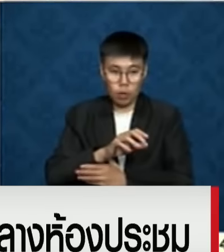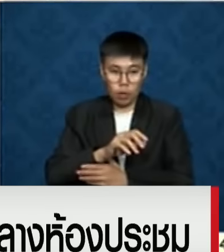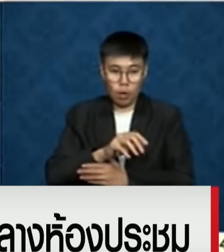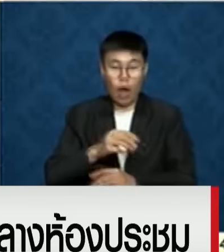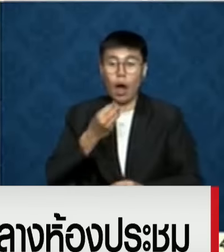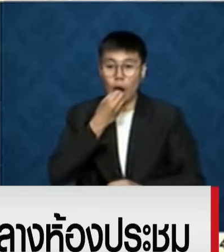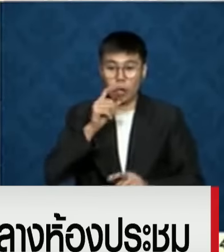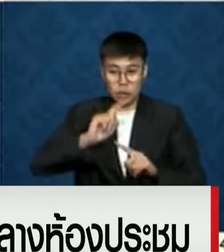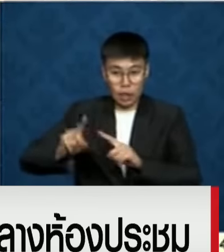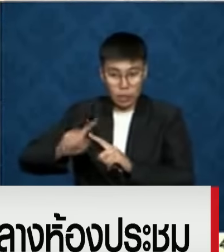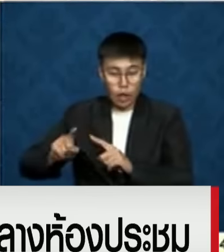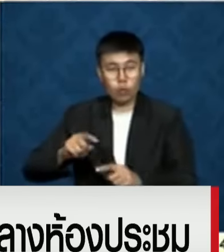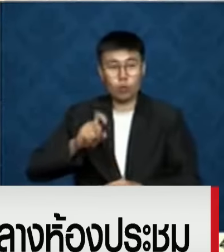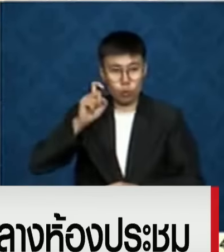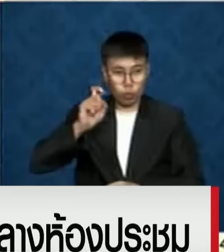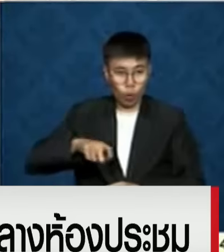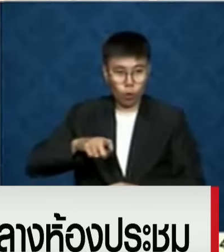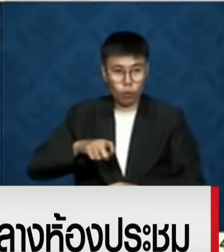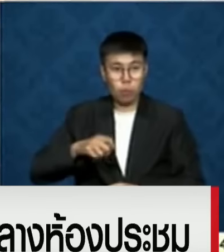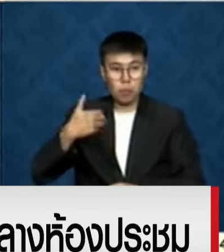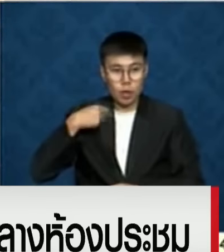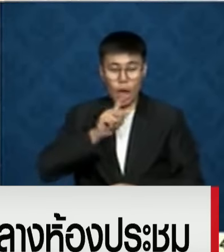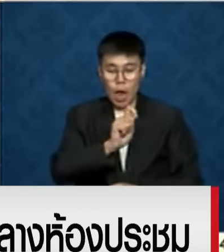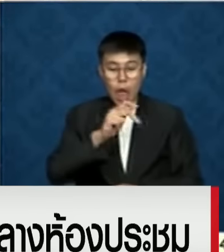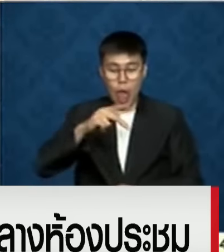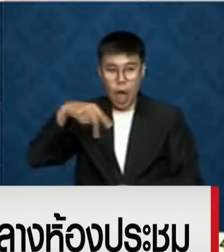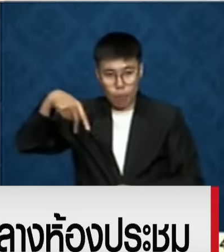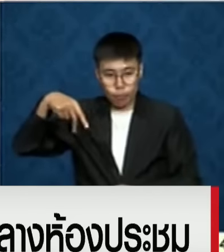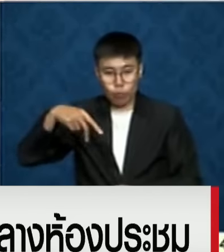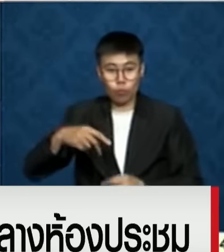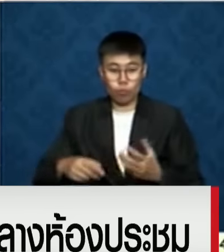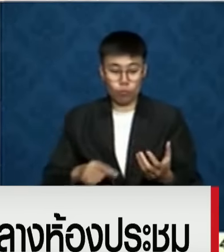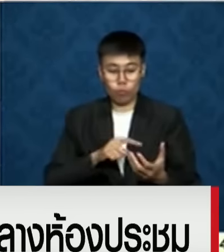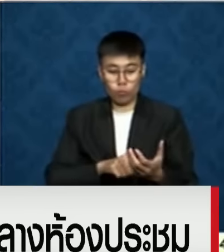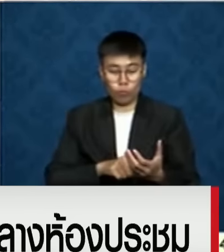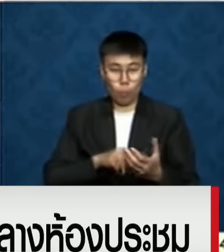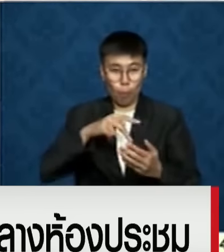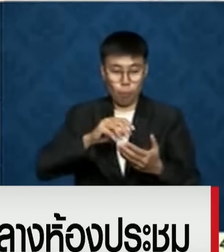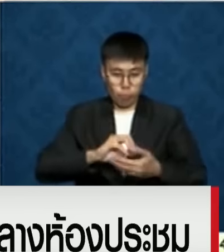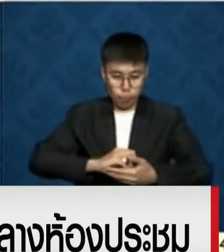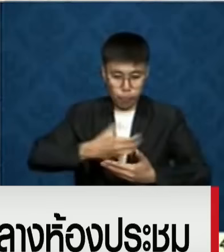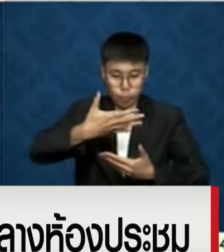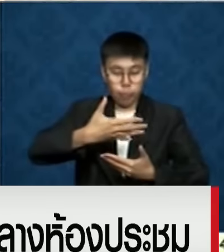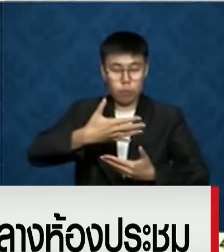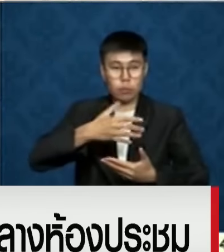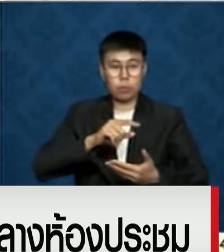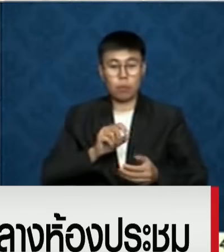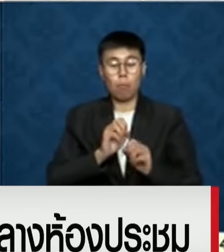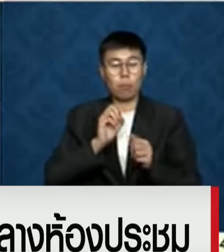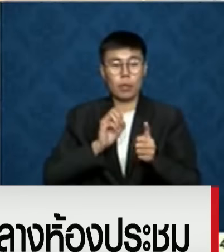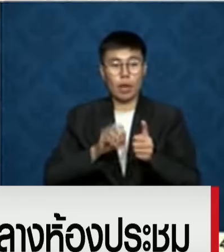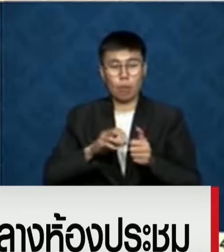ระยะเวลา 15นาทีคนละ 15นาทีก็ยังอยู่ในเวลาค่ะแต่ปรากฏว่าคือ